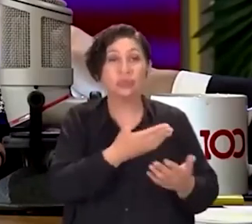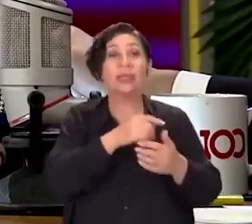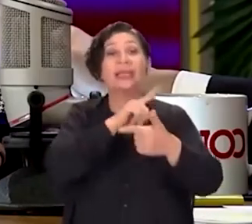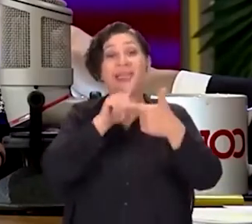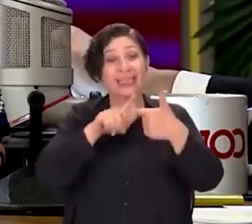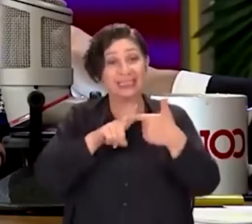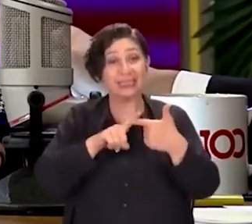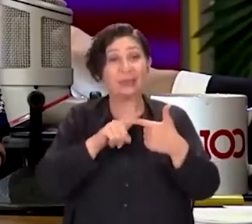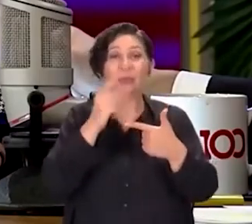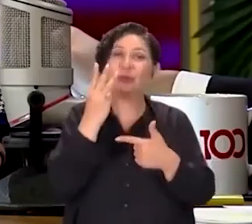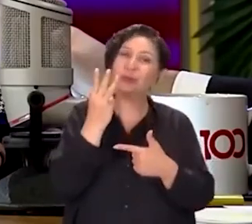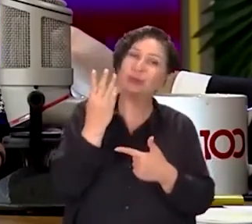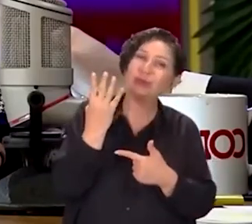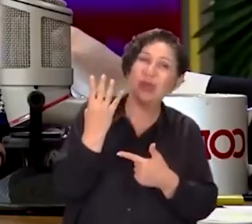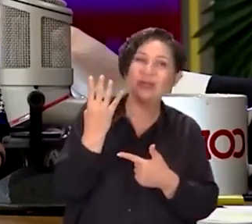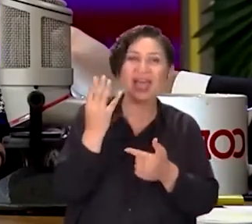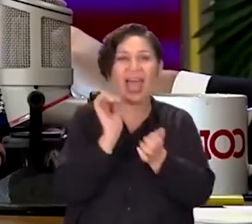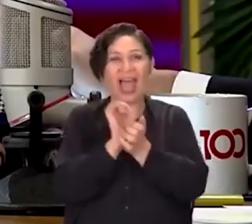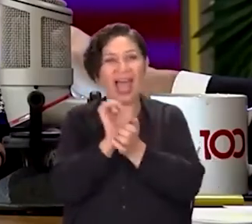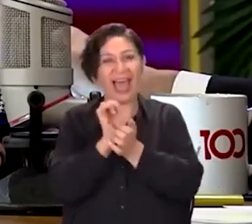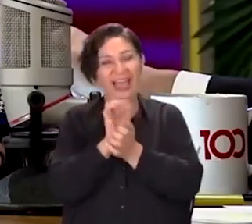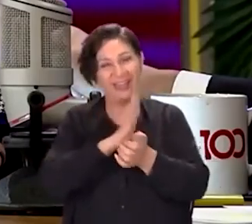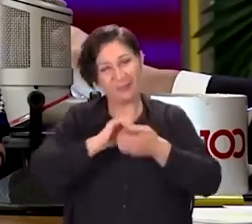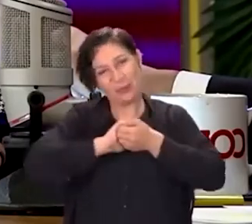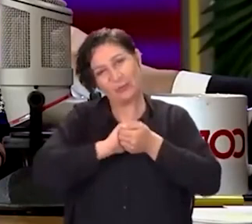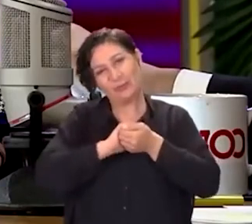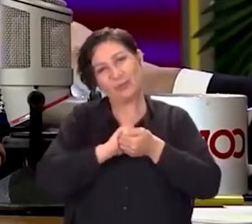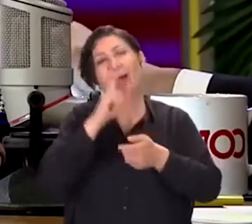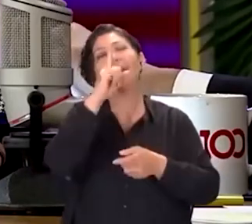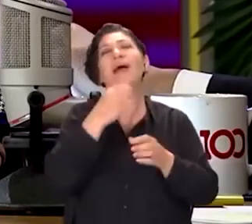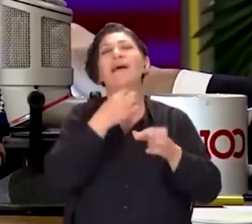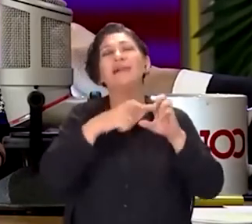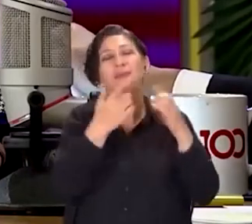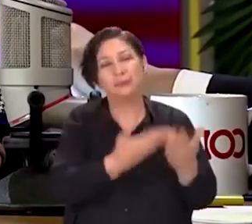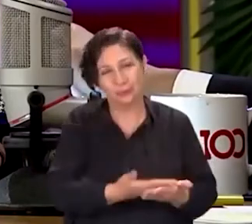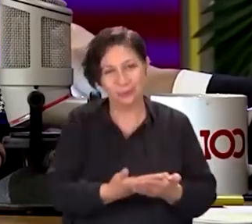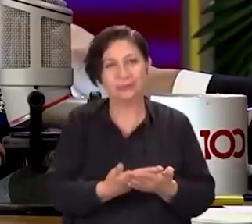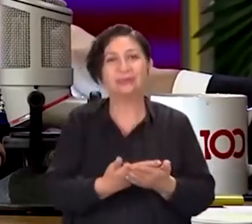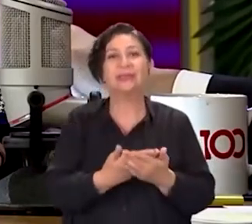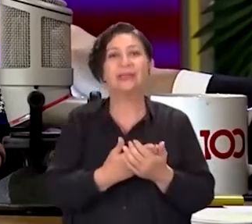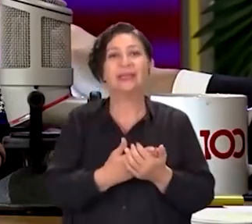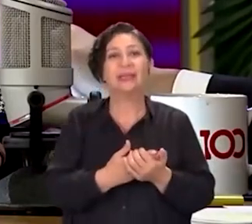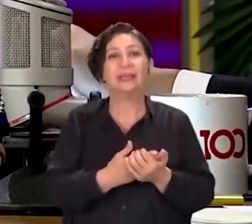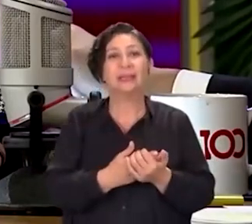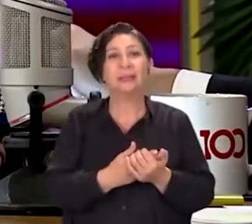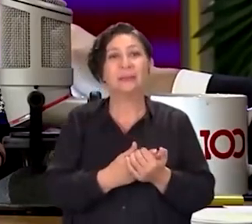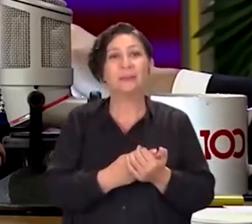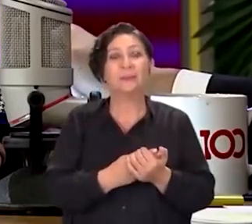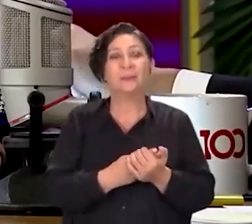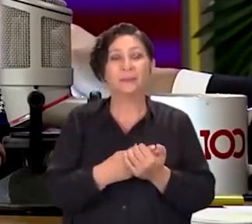de 3-4 aile var dostlarım, Allah onlardan da razı olsun.